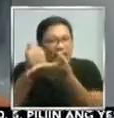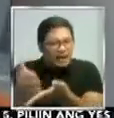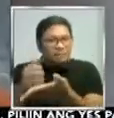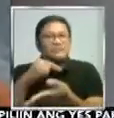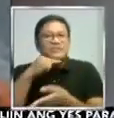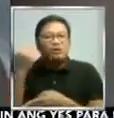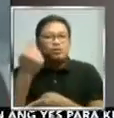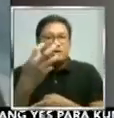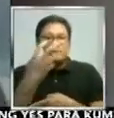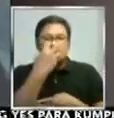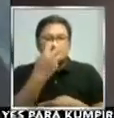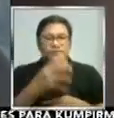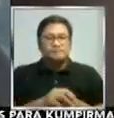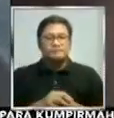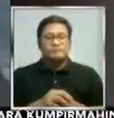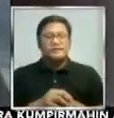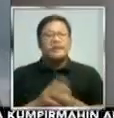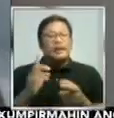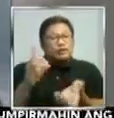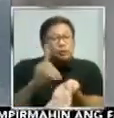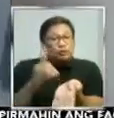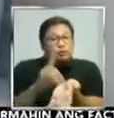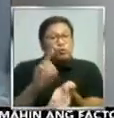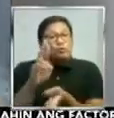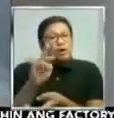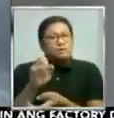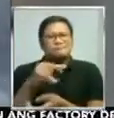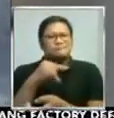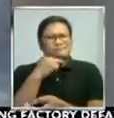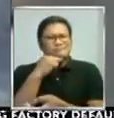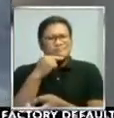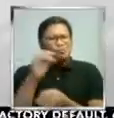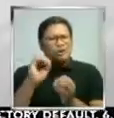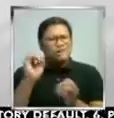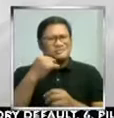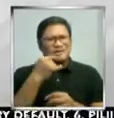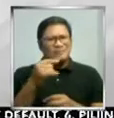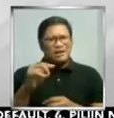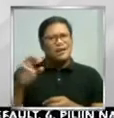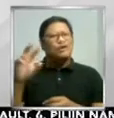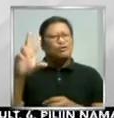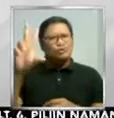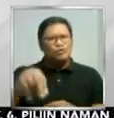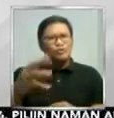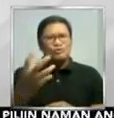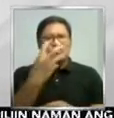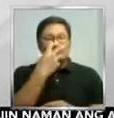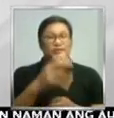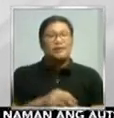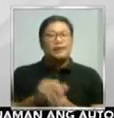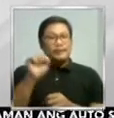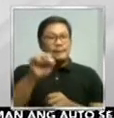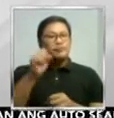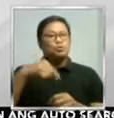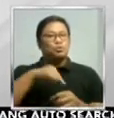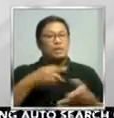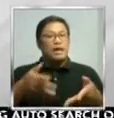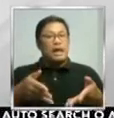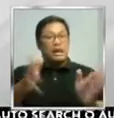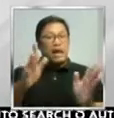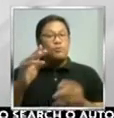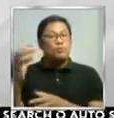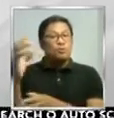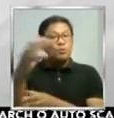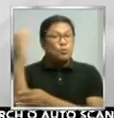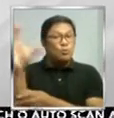oxygen. Paglilinaw din ni Dr. Rojas, hindi rin daw totoong pinagkaita ng oxygen ang pasyente. Ang ipapagamit na po dapat namin ay yung ambulansya ng